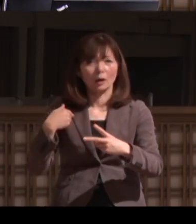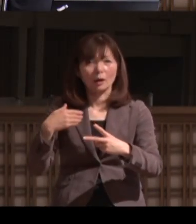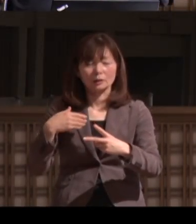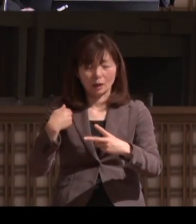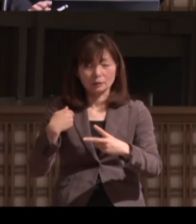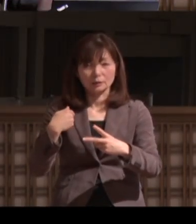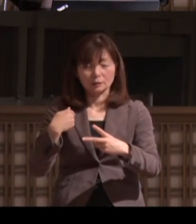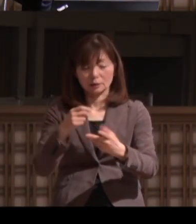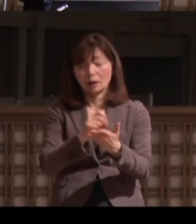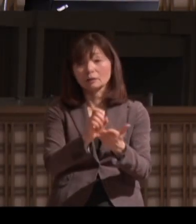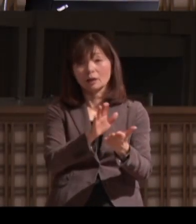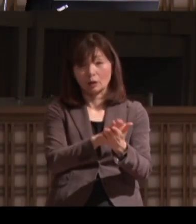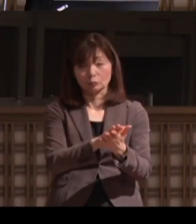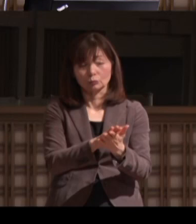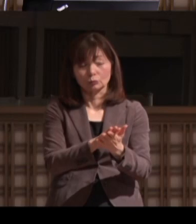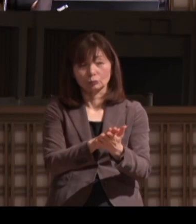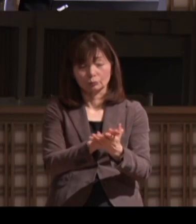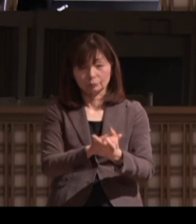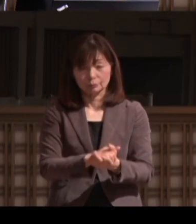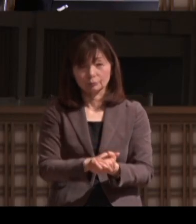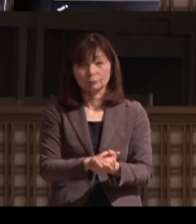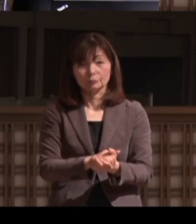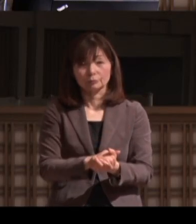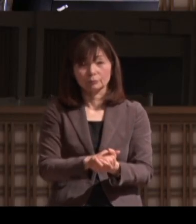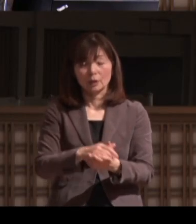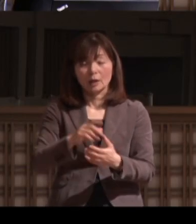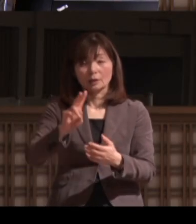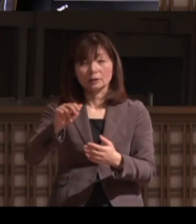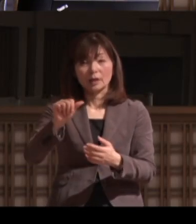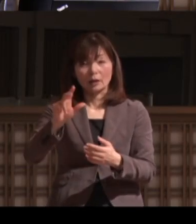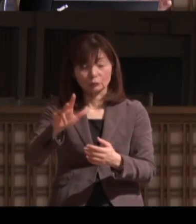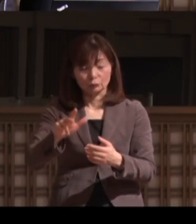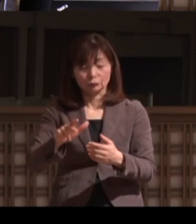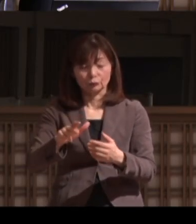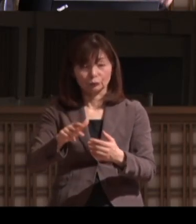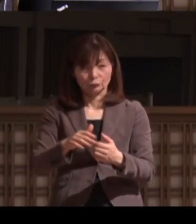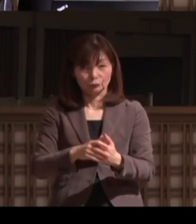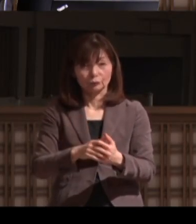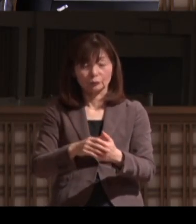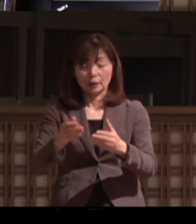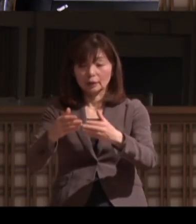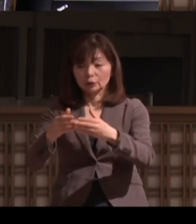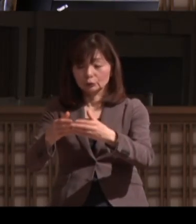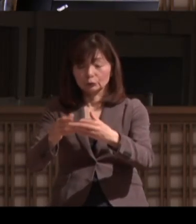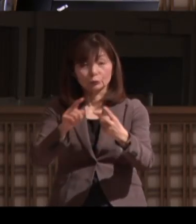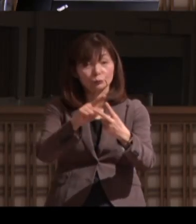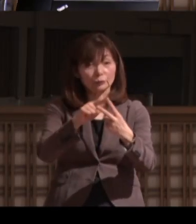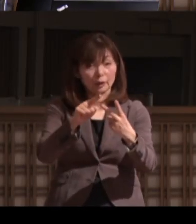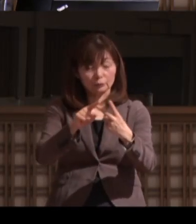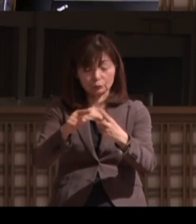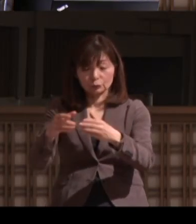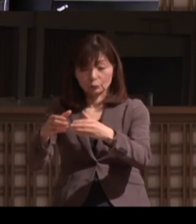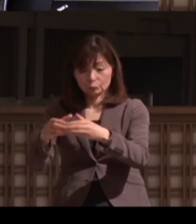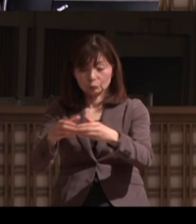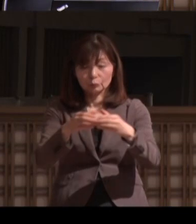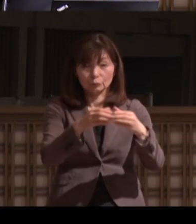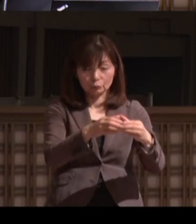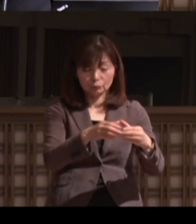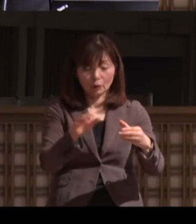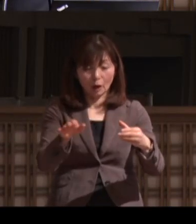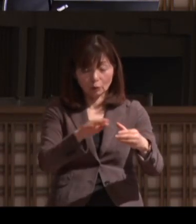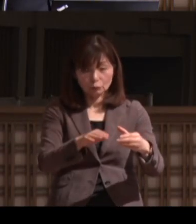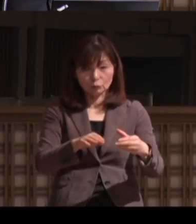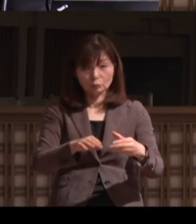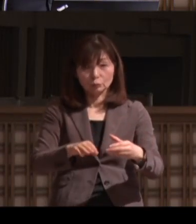ますでしょうかねえ伏線型での地域コミュニティが置かれることがどうしても住民には